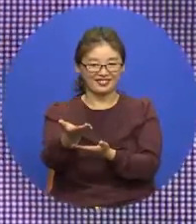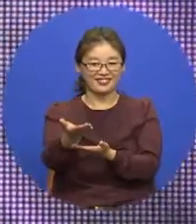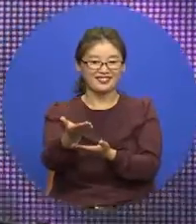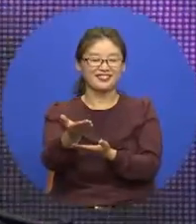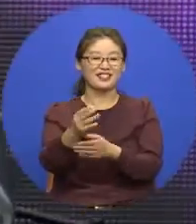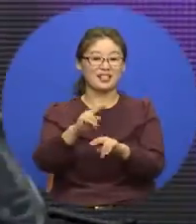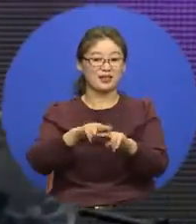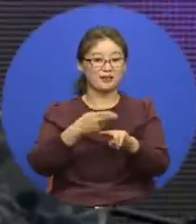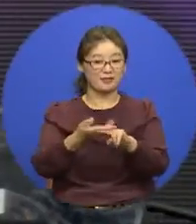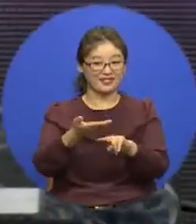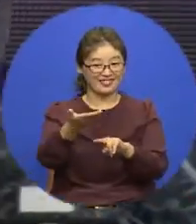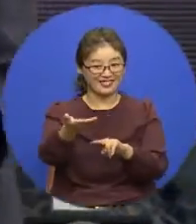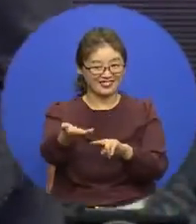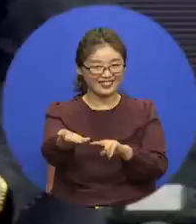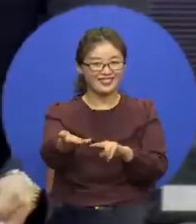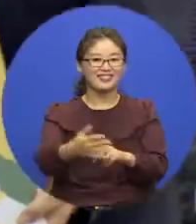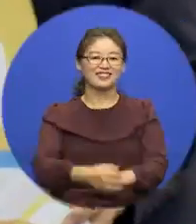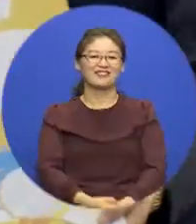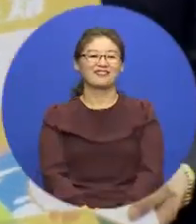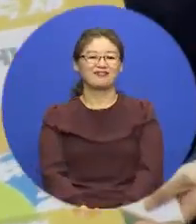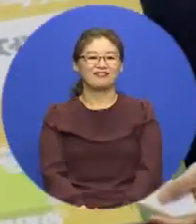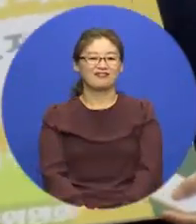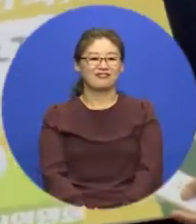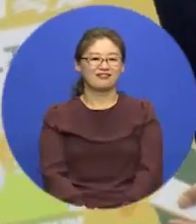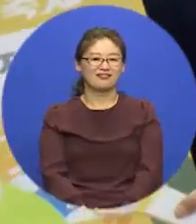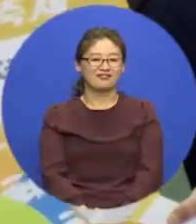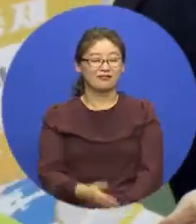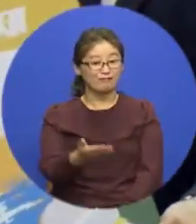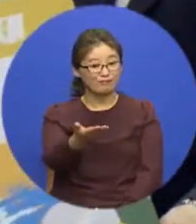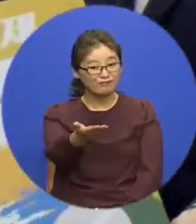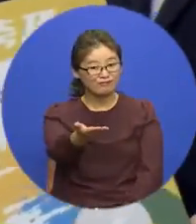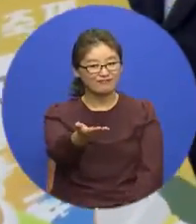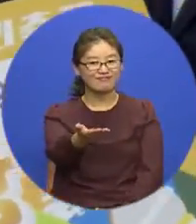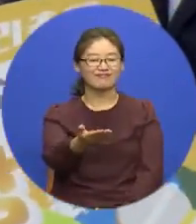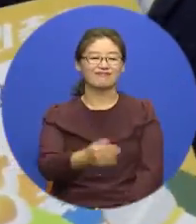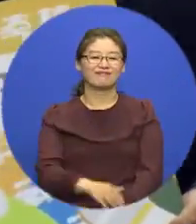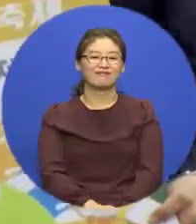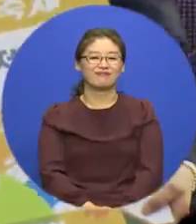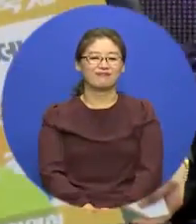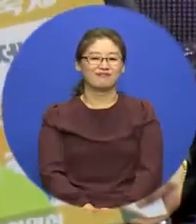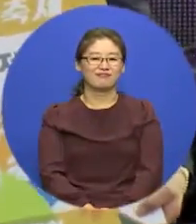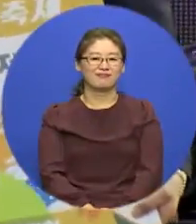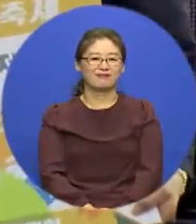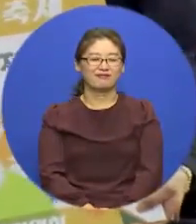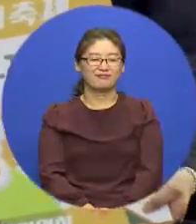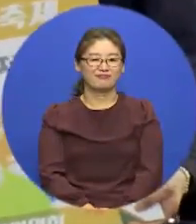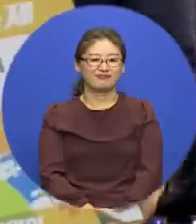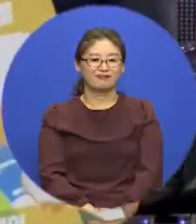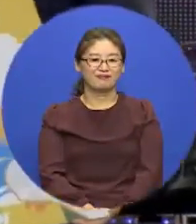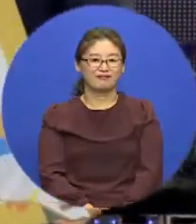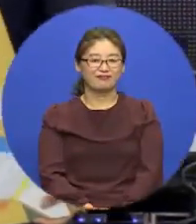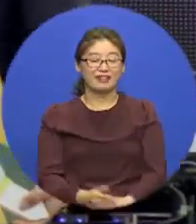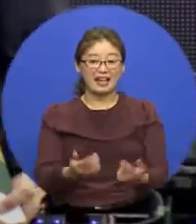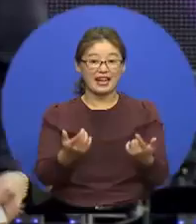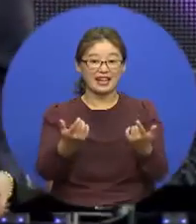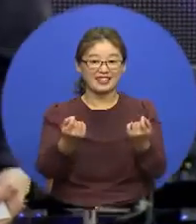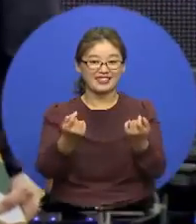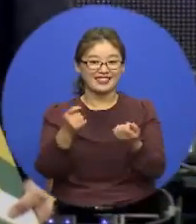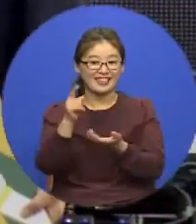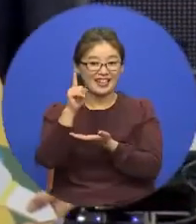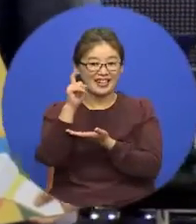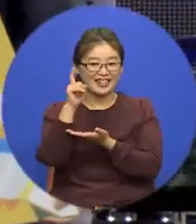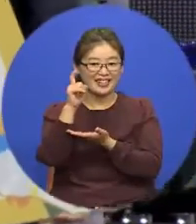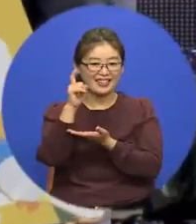선물도 주시면 감사하겠습니다. 우리 회장님, 회장님도 선물 예 주시면 같이 세 분이서 네, 그렇죠.